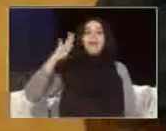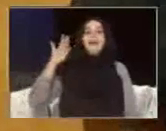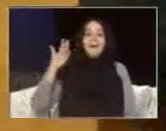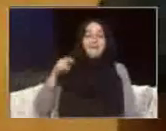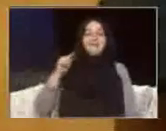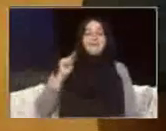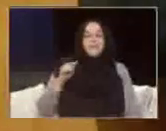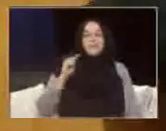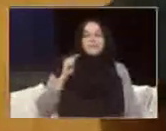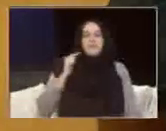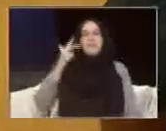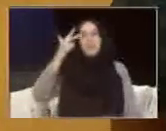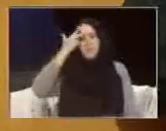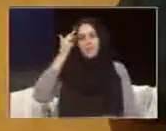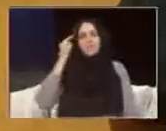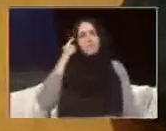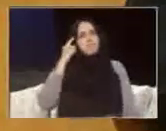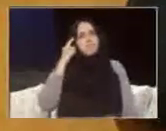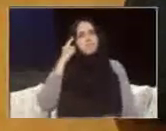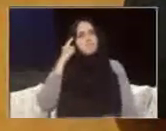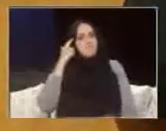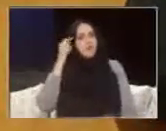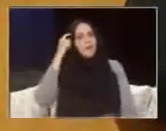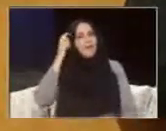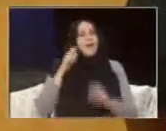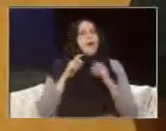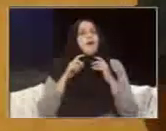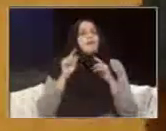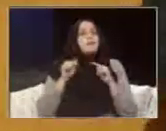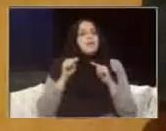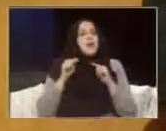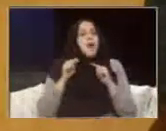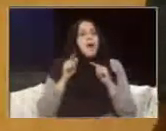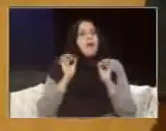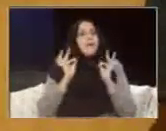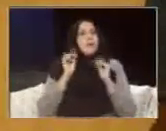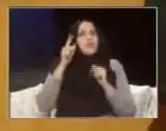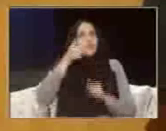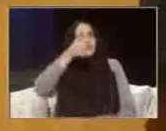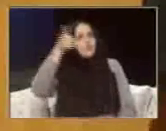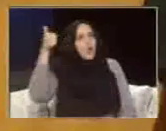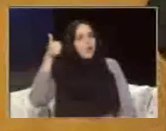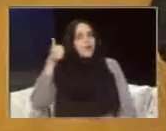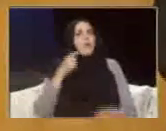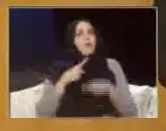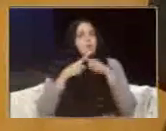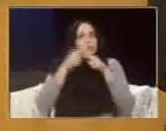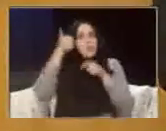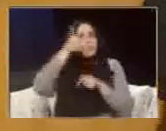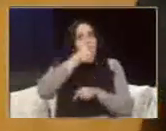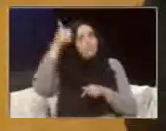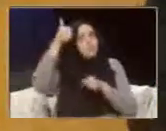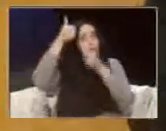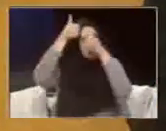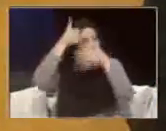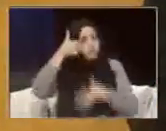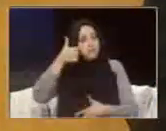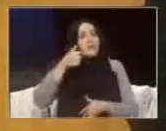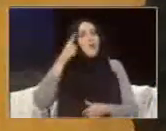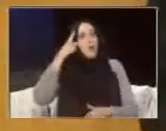كبر عليها ابن عباس، أي كبر على هذه منظومة القيم، منظومة التوحيد ومنظومة مستلزمات التوحيد وهي الإيمان بالقضاء